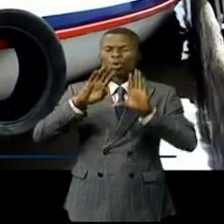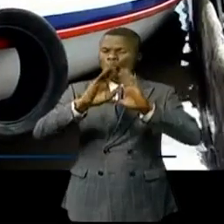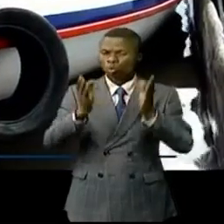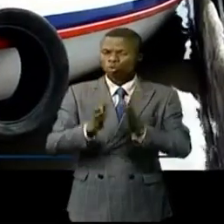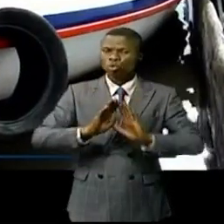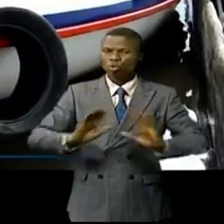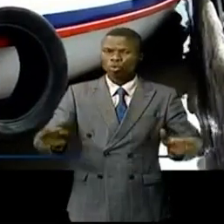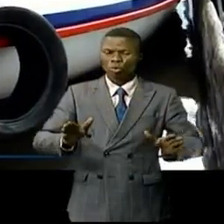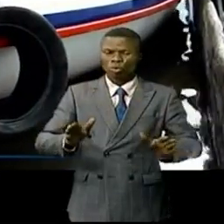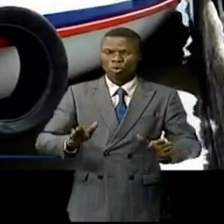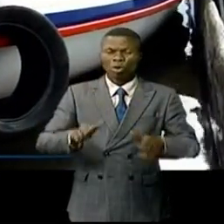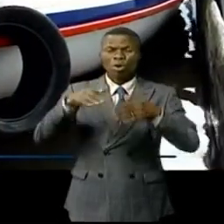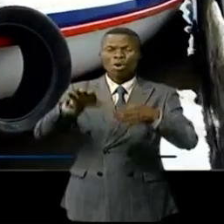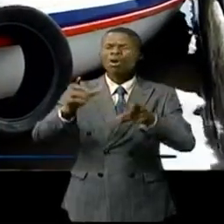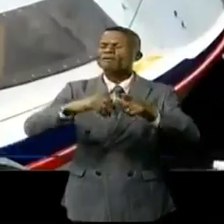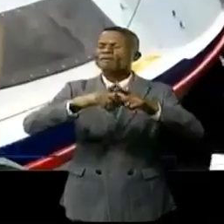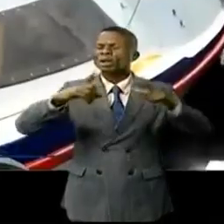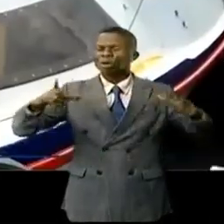les majestueux fleuves Congo.